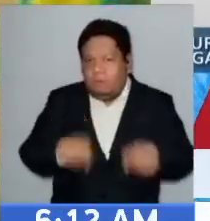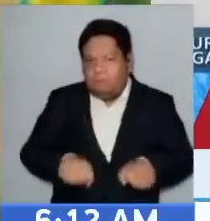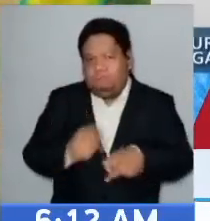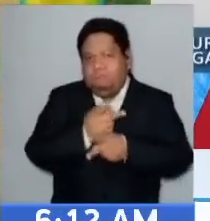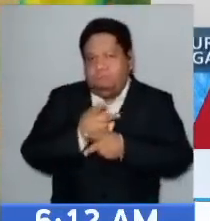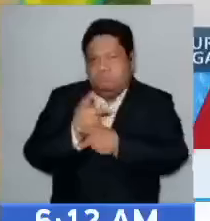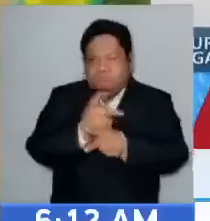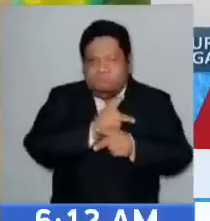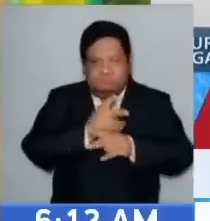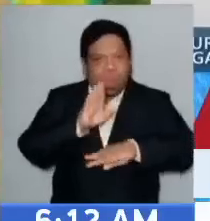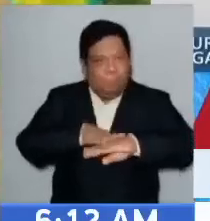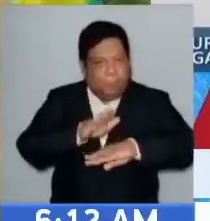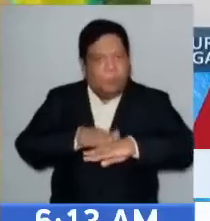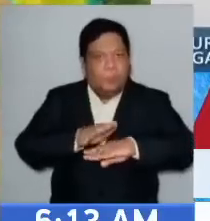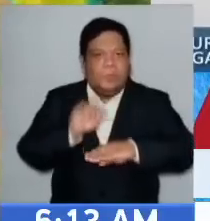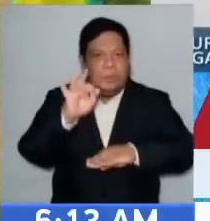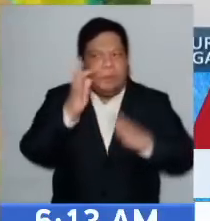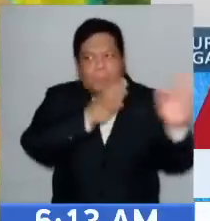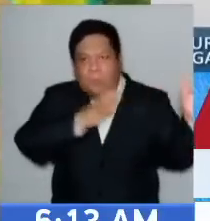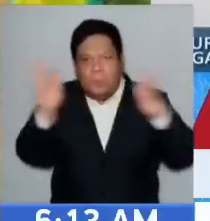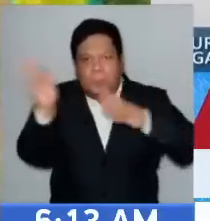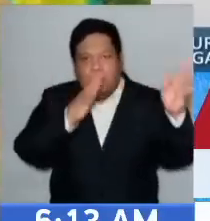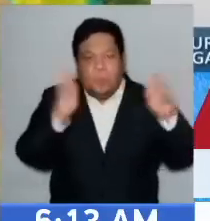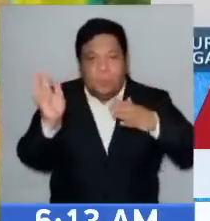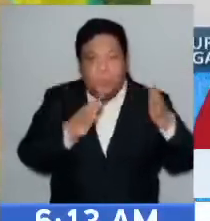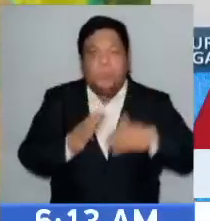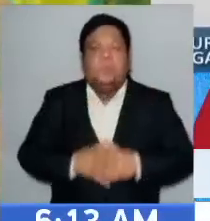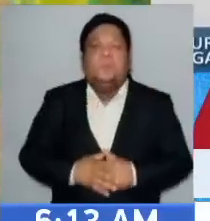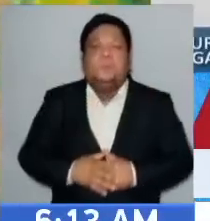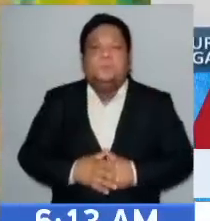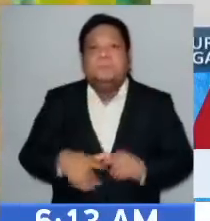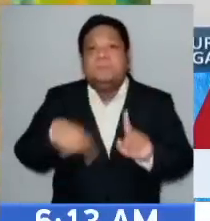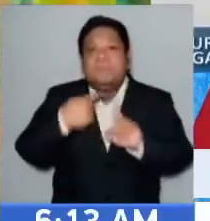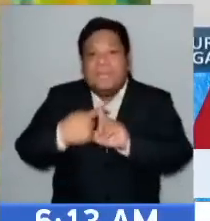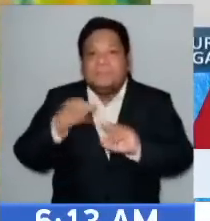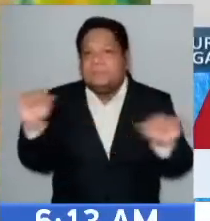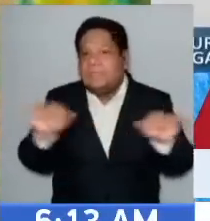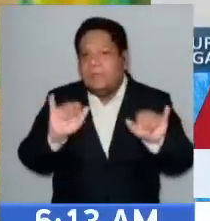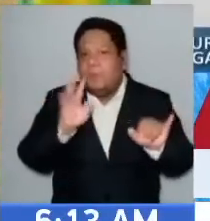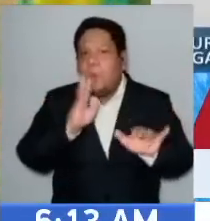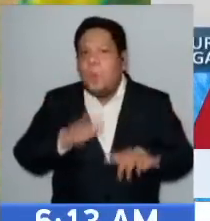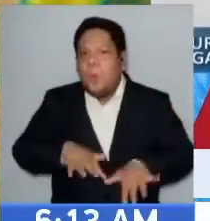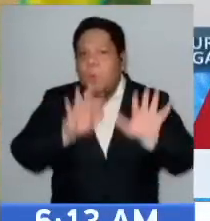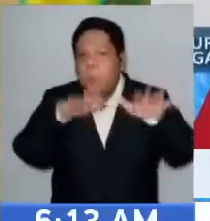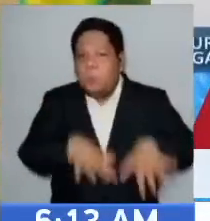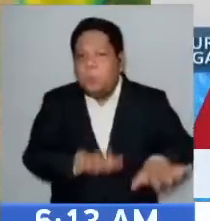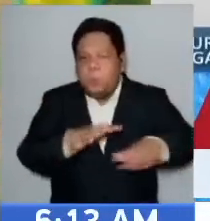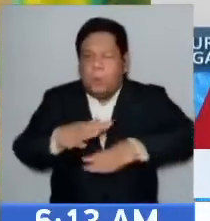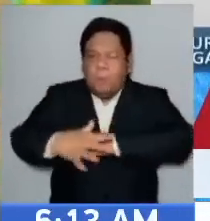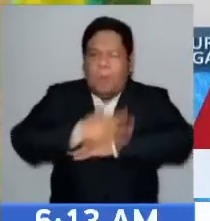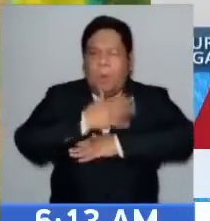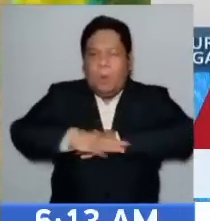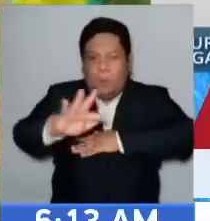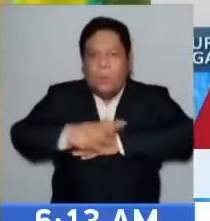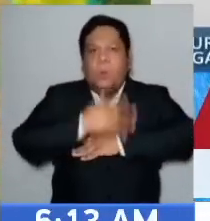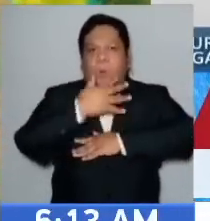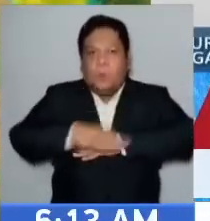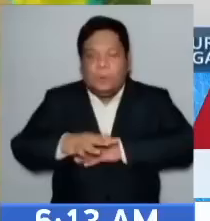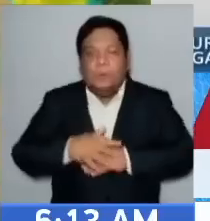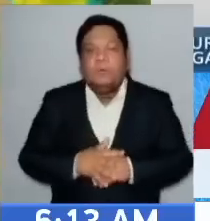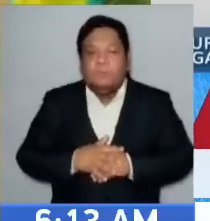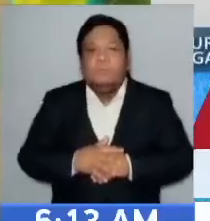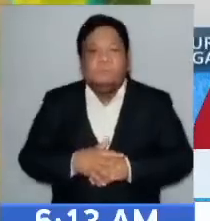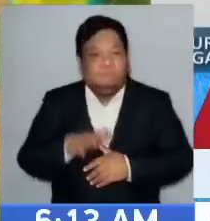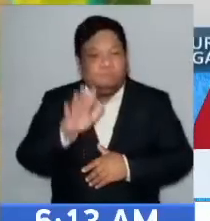may warning signal, buod pa sa maalon hanggang sa napaalong karagatan. Kaya yung mga kababayan po natin doon, dapat patuloy pa rin yung coordination sa kanilang